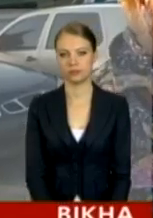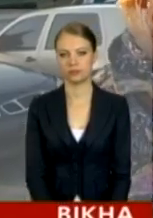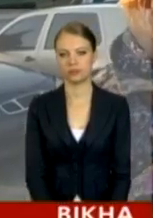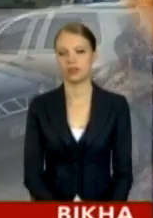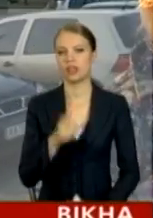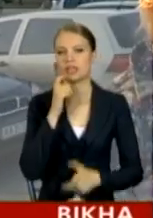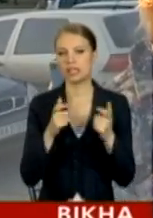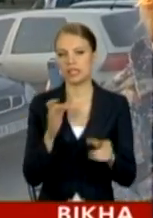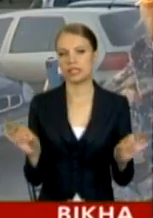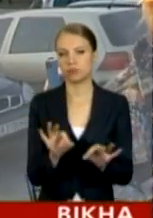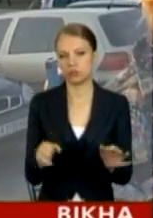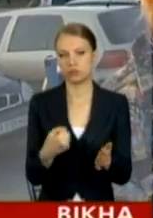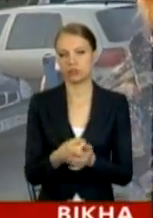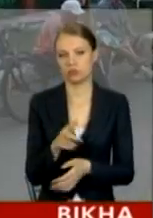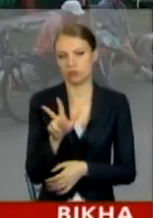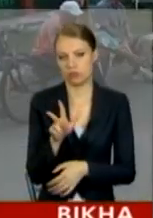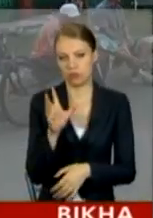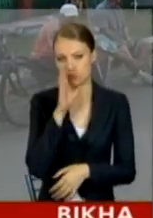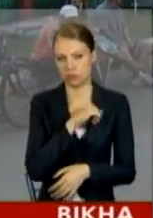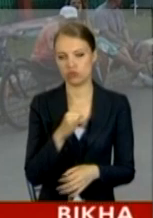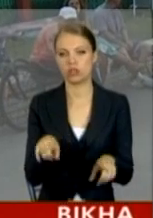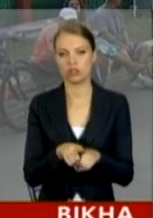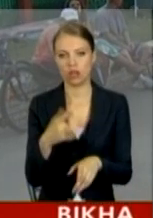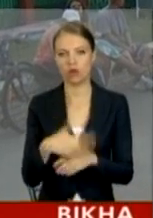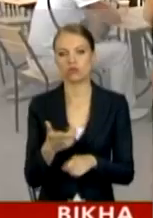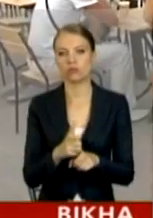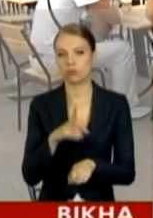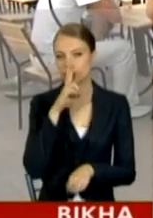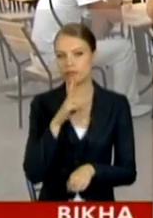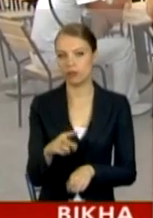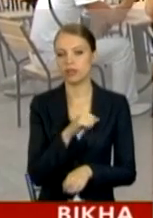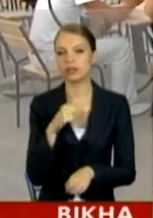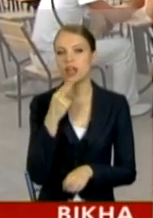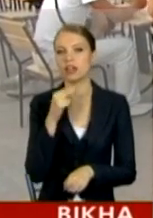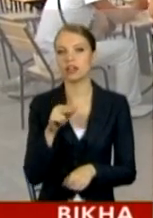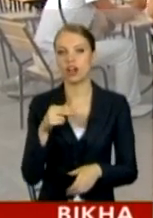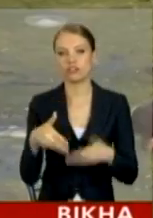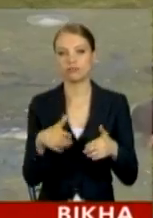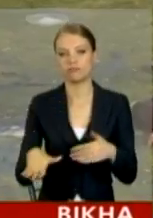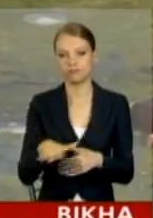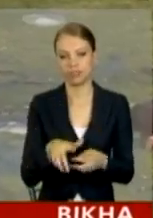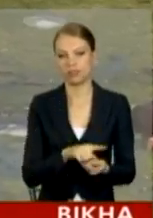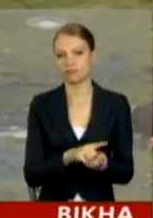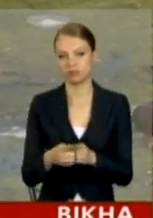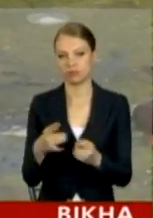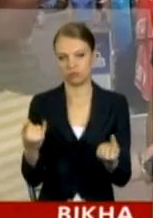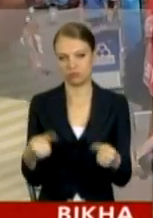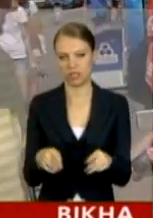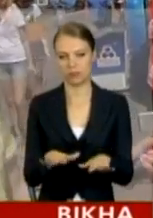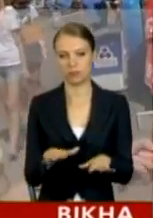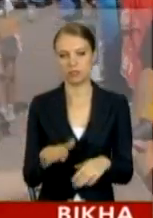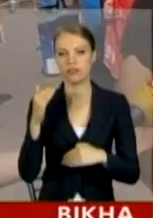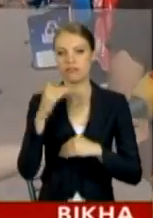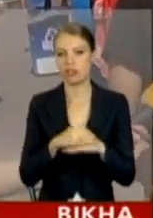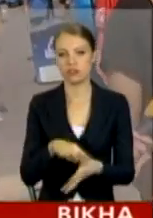Крики, музика до 3. Ночі. І так вже понад 2 місяці найкраща набережна перетворюється у занедбане місце.